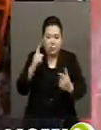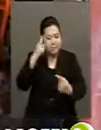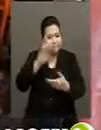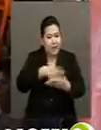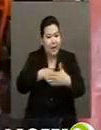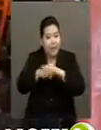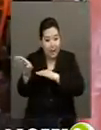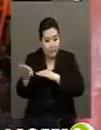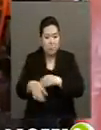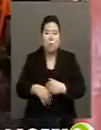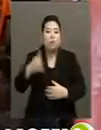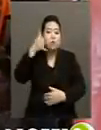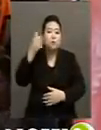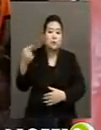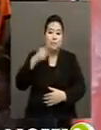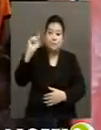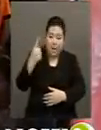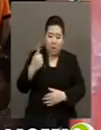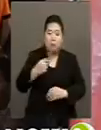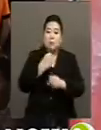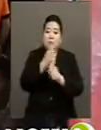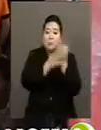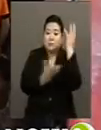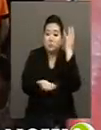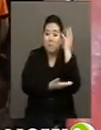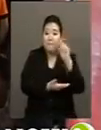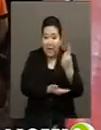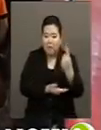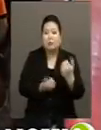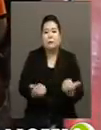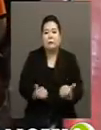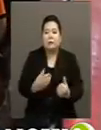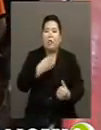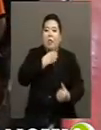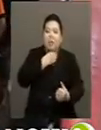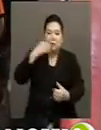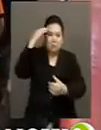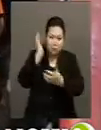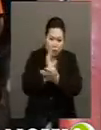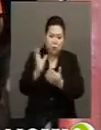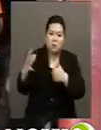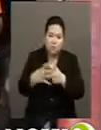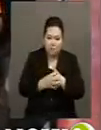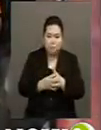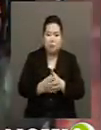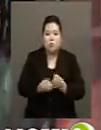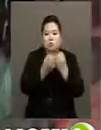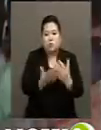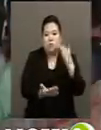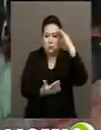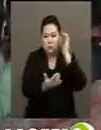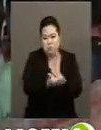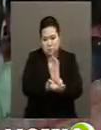ก็กลับมาอีกกลับมาคราวนี้ก็เจอตำรวจซ้อนแผนแล้วก็นำตัวไปที่สถานีตำรวจนะ